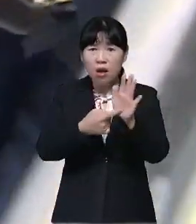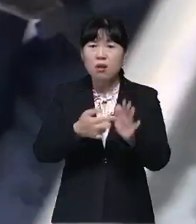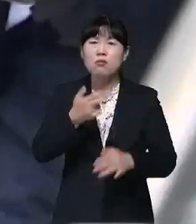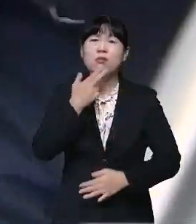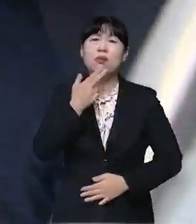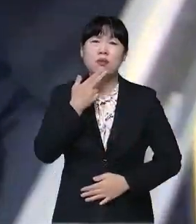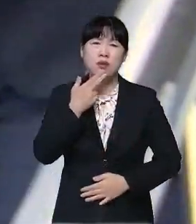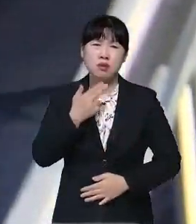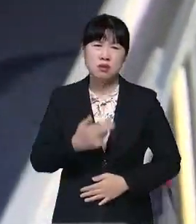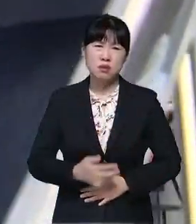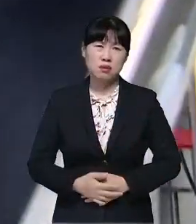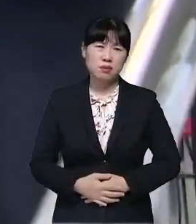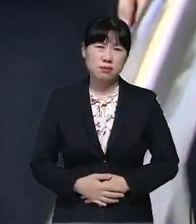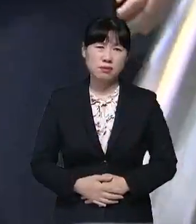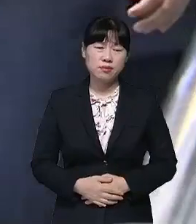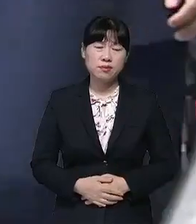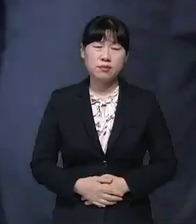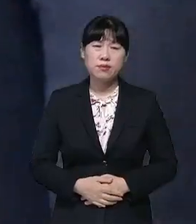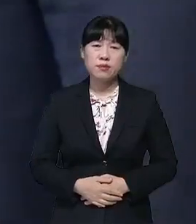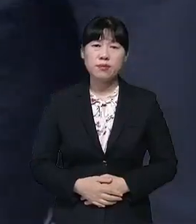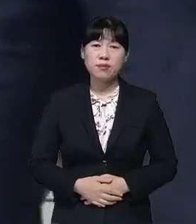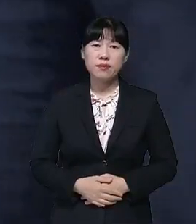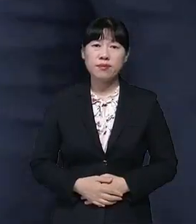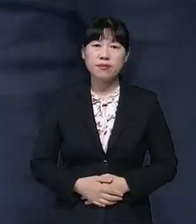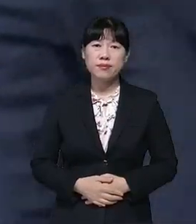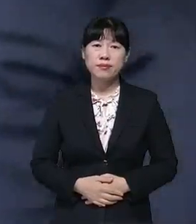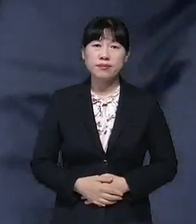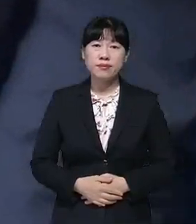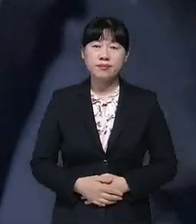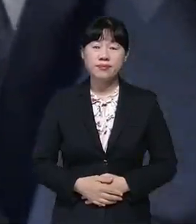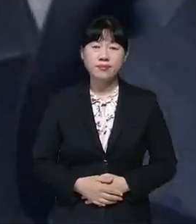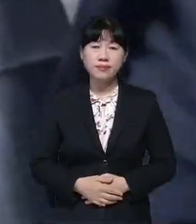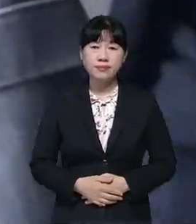있습니다 kbc 서울방송 본부 정의의 지닙니다